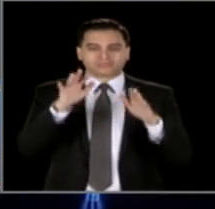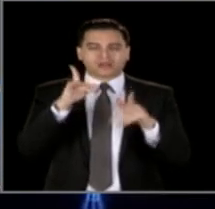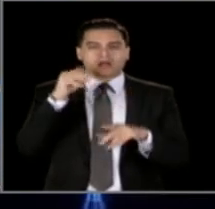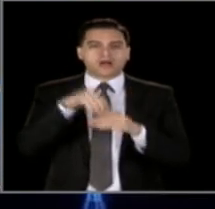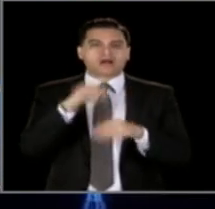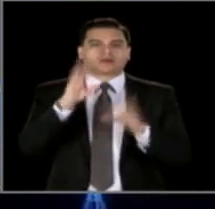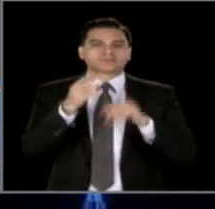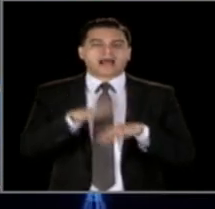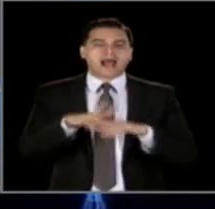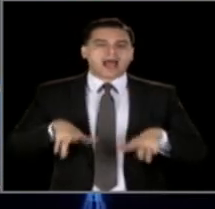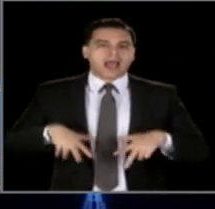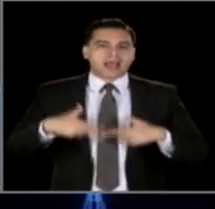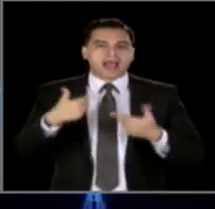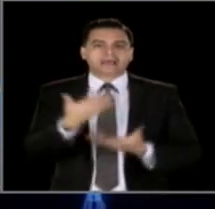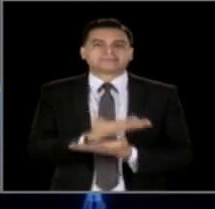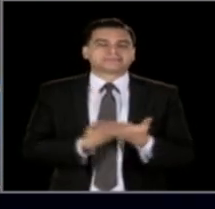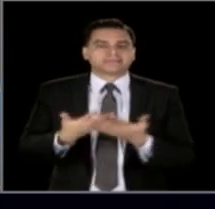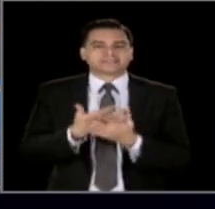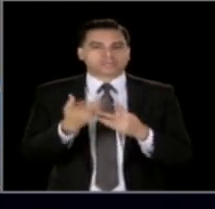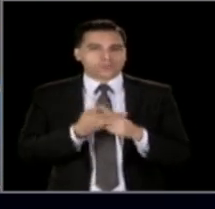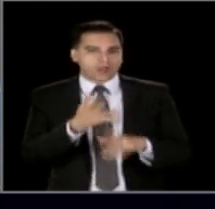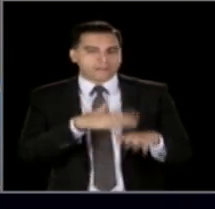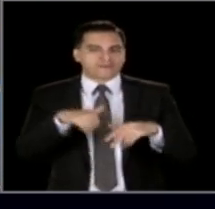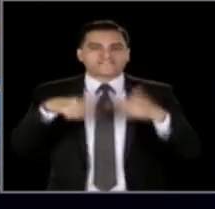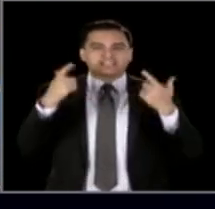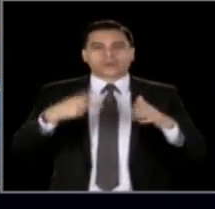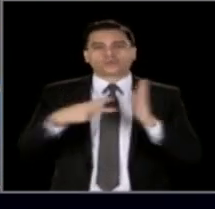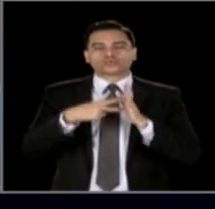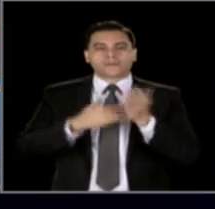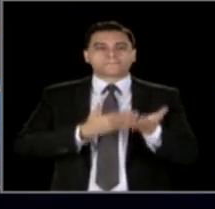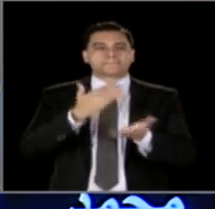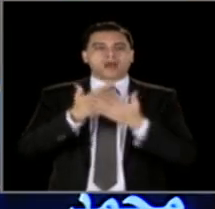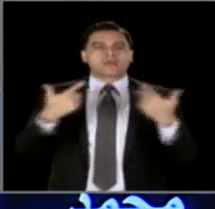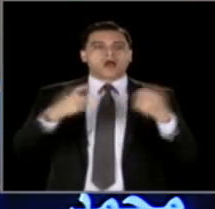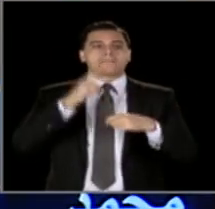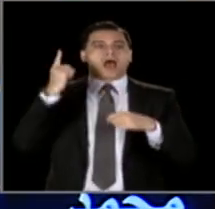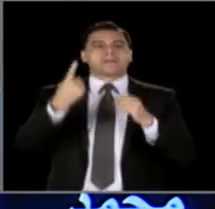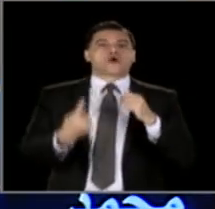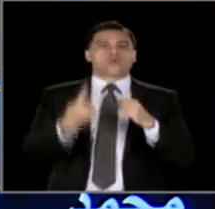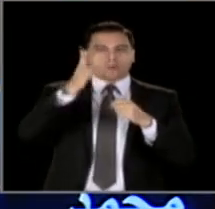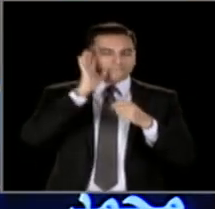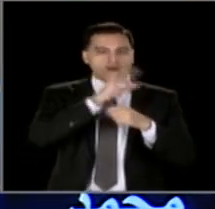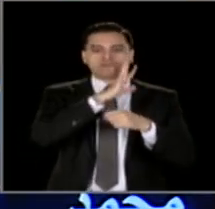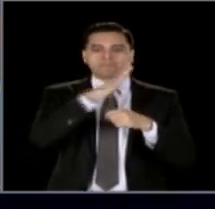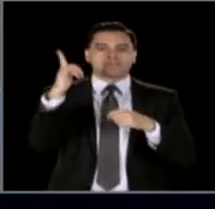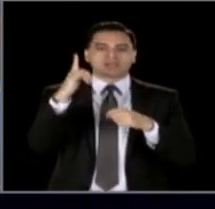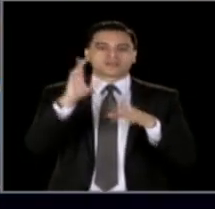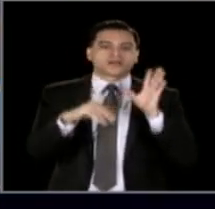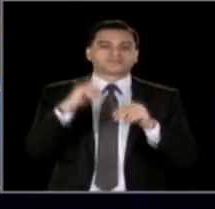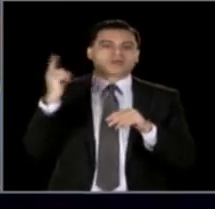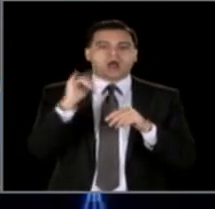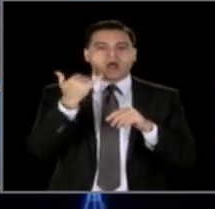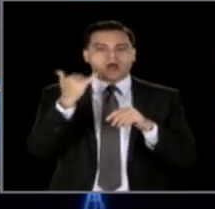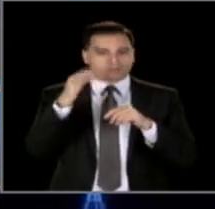بترصد الحياة السياسية والاجتماعية في سوريا بعد الحرب العالمية الأولى، من أفضل 100 رواية عربية.